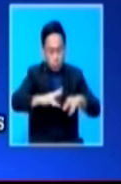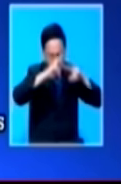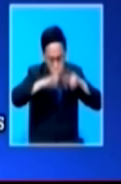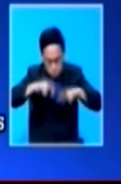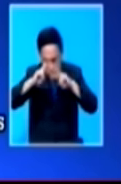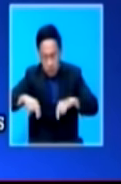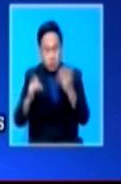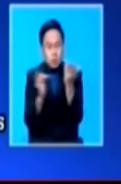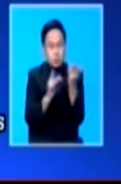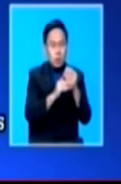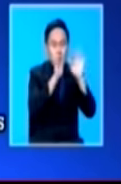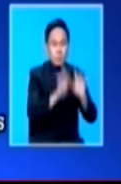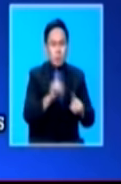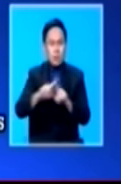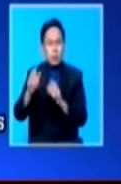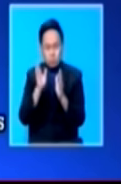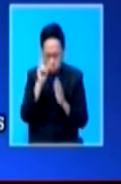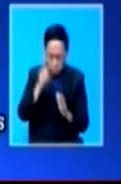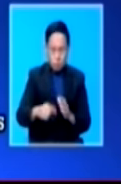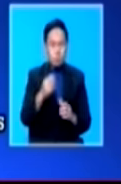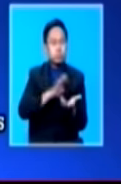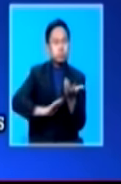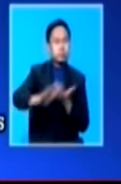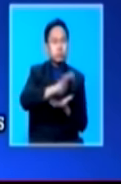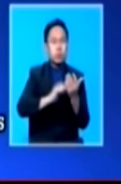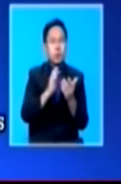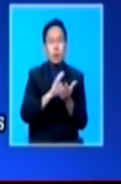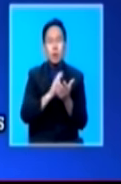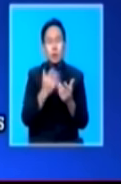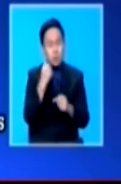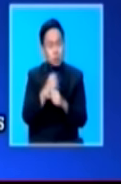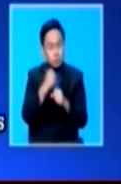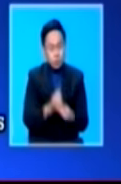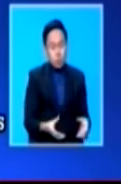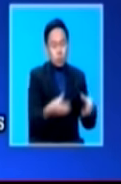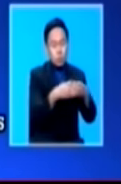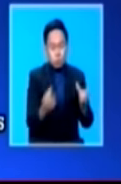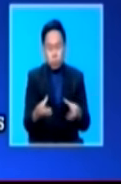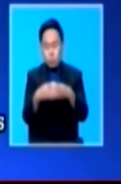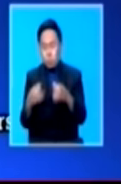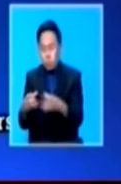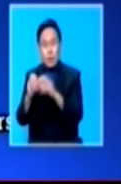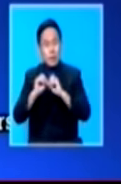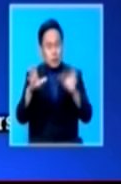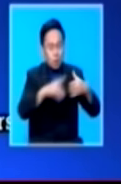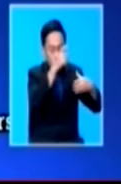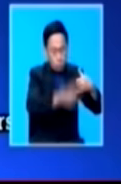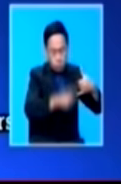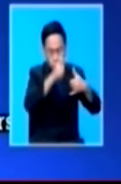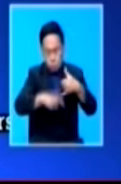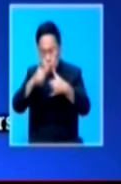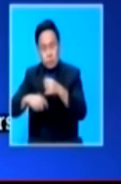ตศาสตร์อะไรเหล่านี้มันมีความหลากหลายนะครับถ้าท่านทำให้ทุกอย่างนั้นสามารถเป็นกลุ่มได้จัดระเบียบได้เตรียมคนได้วางแผนว่